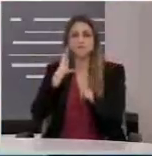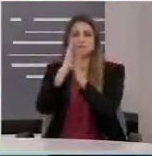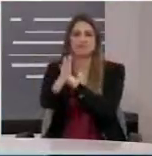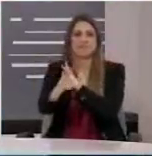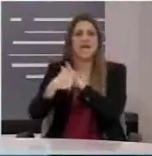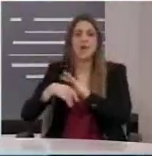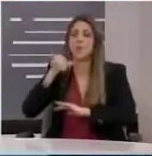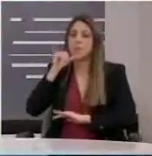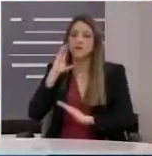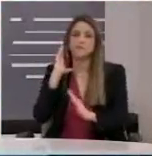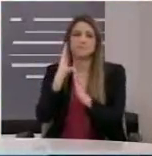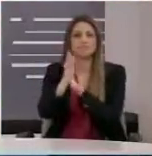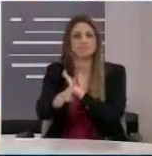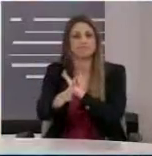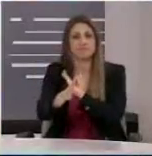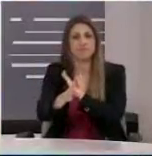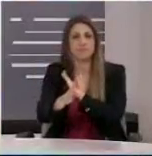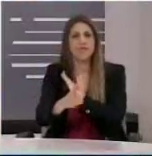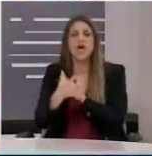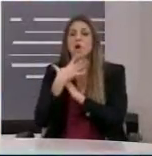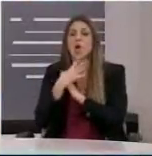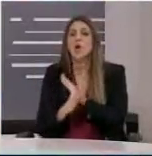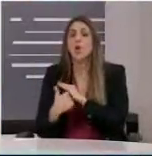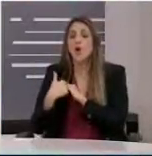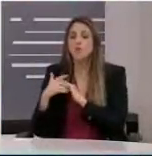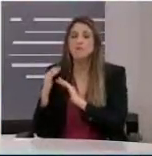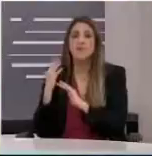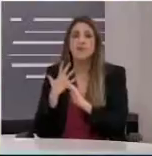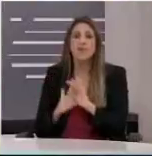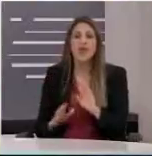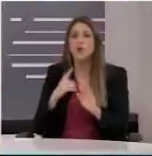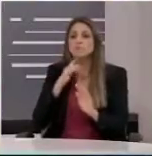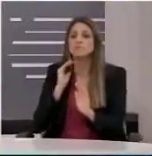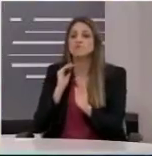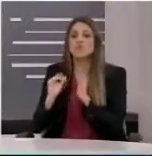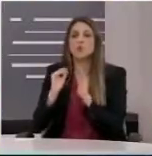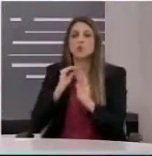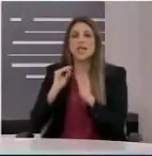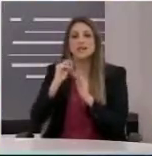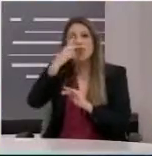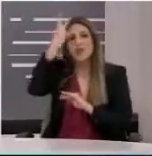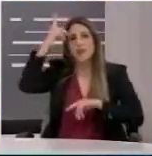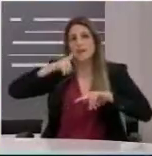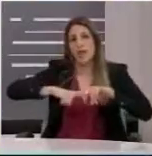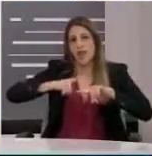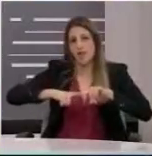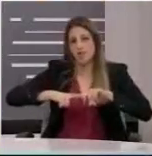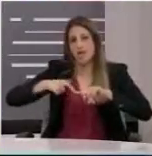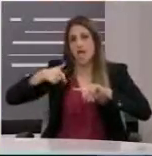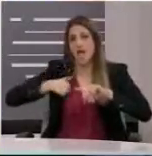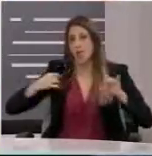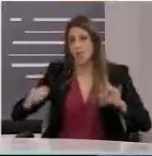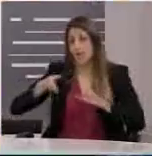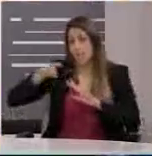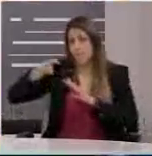είχα να πω σε ό,τι αφορά την υπεράσπιση, την αδιαπραγμάτευτη υπεράσπιση των κυριαρχικών δικαιωμάτων, τα είπα μπροστά στον κύριο Ερντογάν, στο